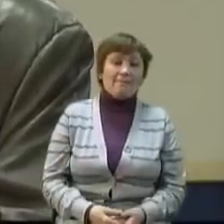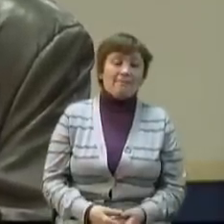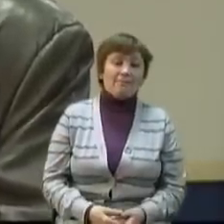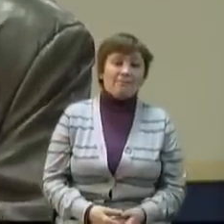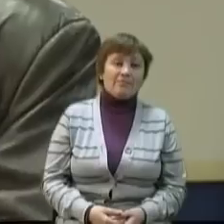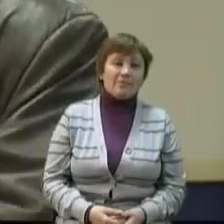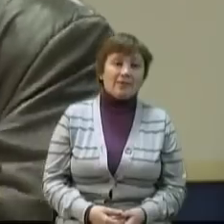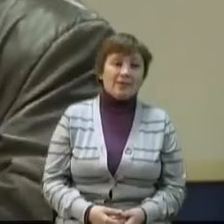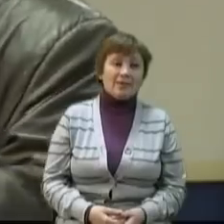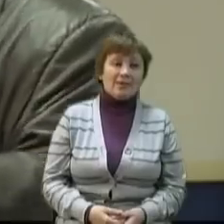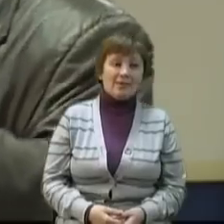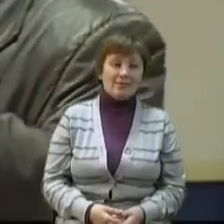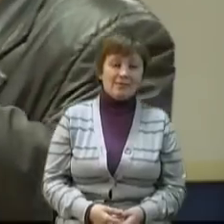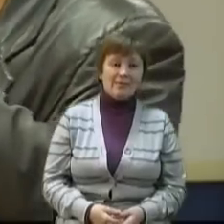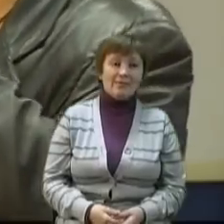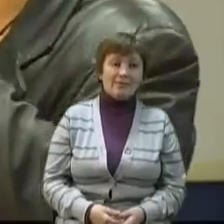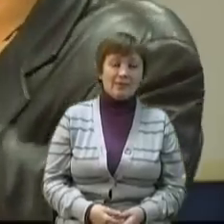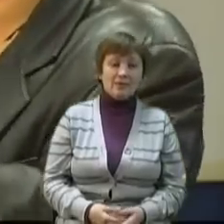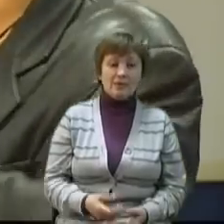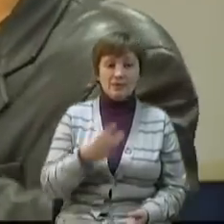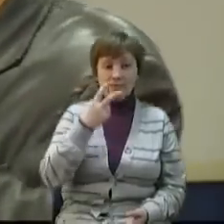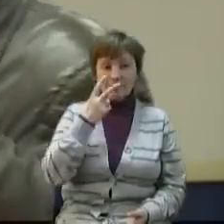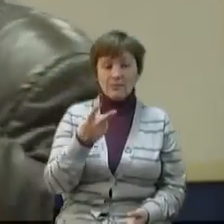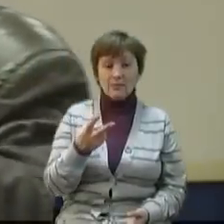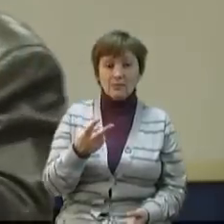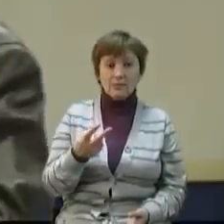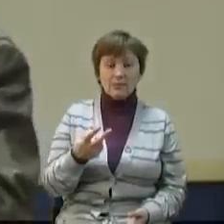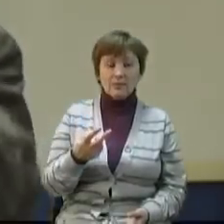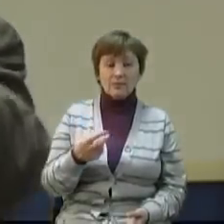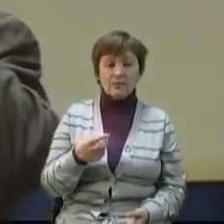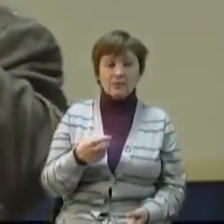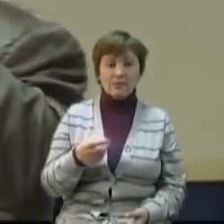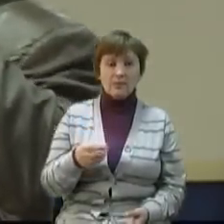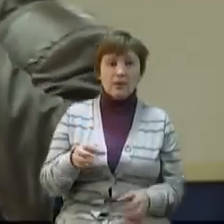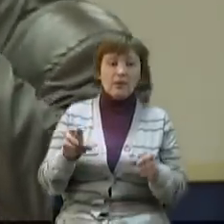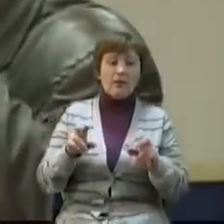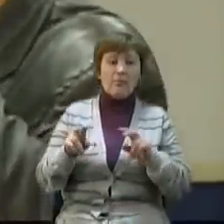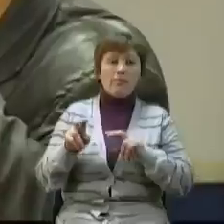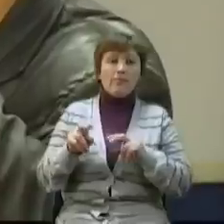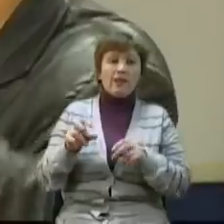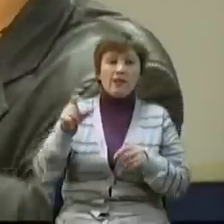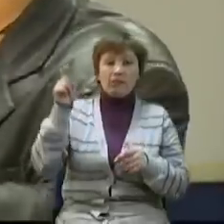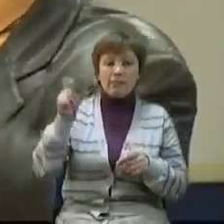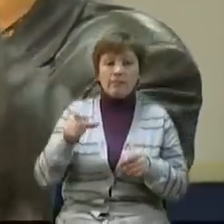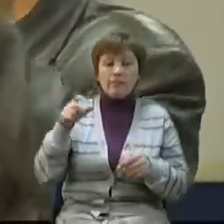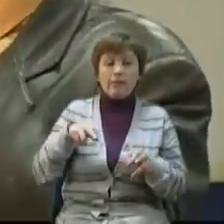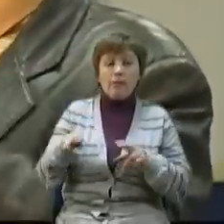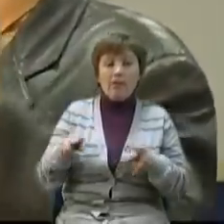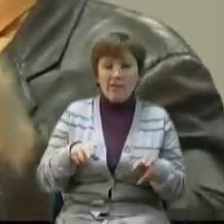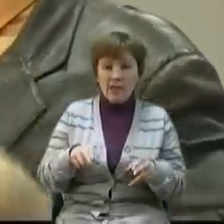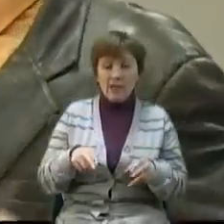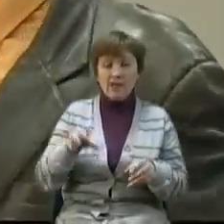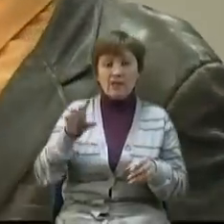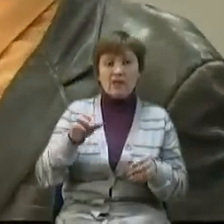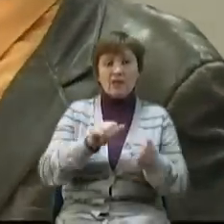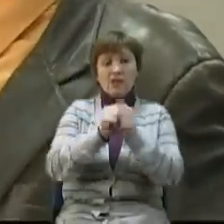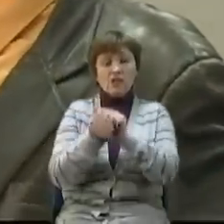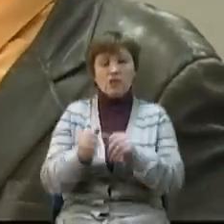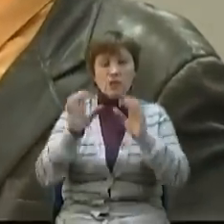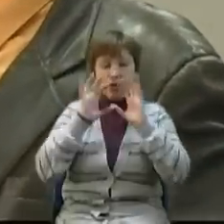немножко пожил. Вот. И смотрю такой, понимаю, что он проповедник, что он крещен духом и все такое.